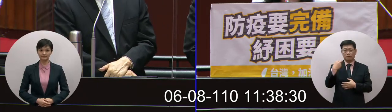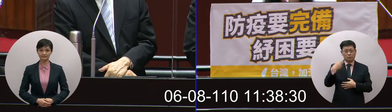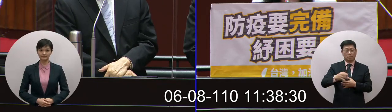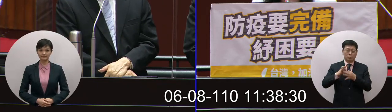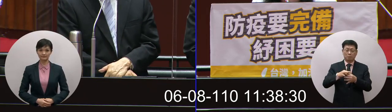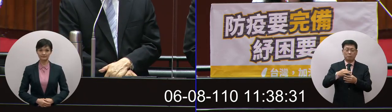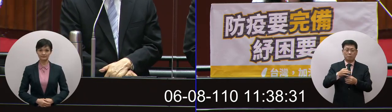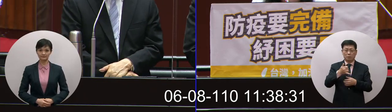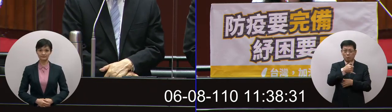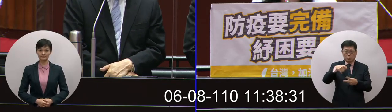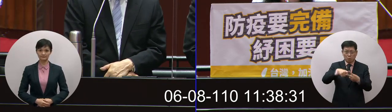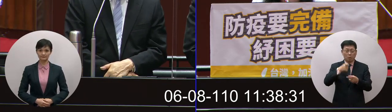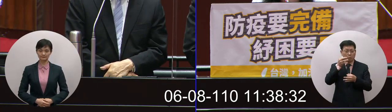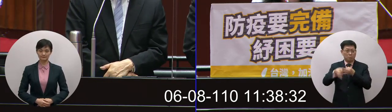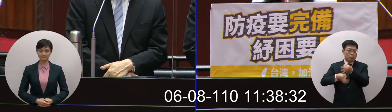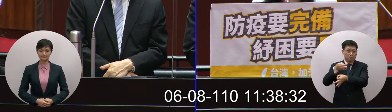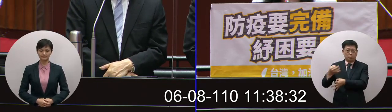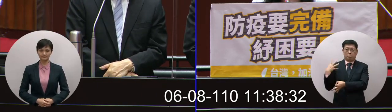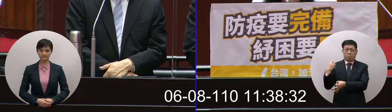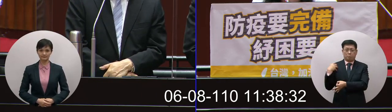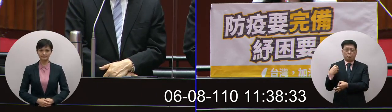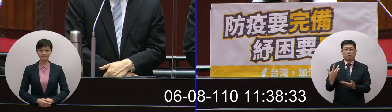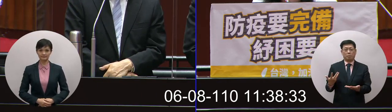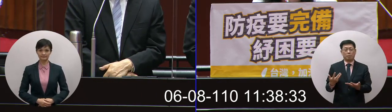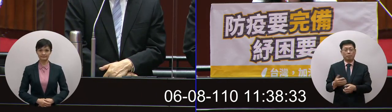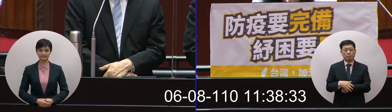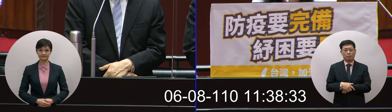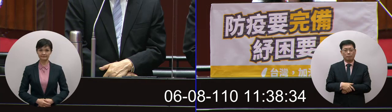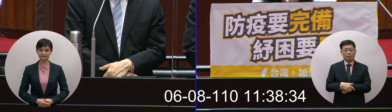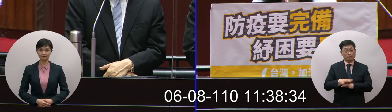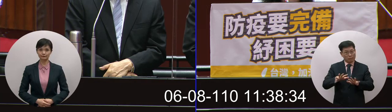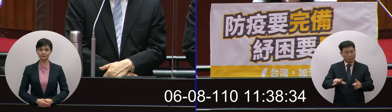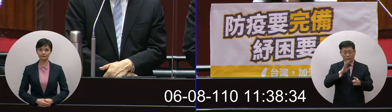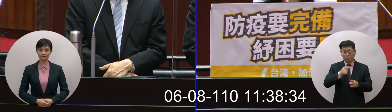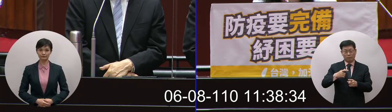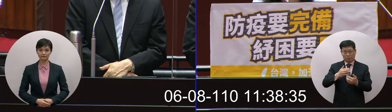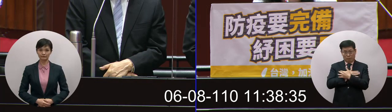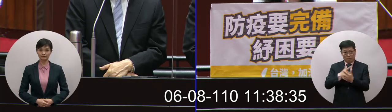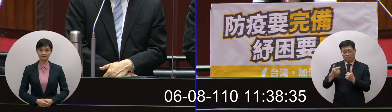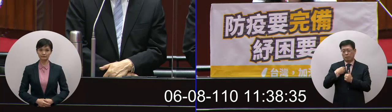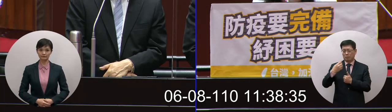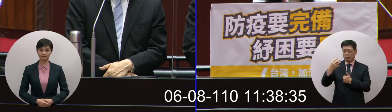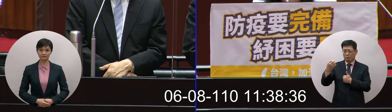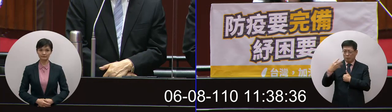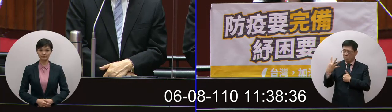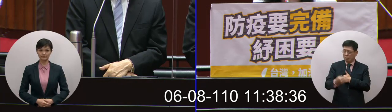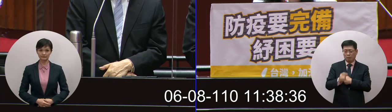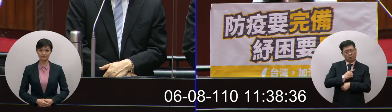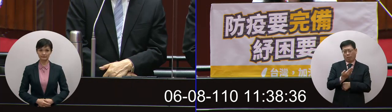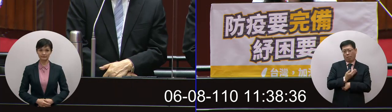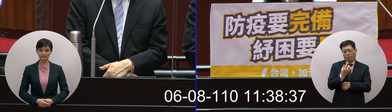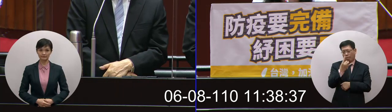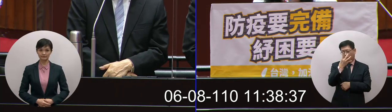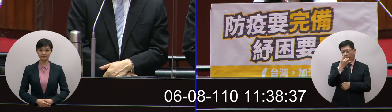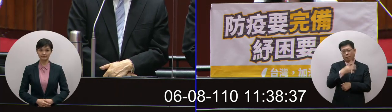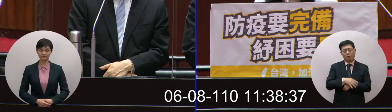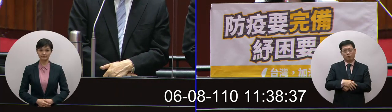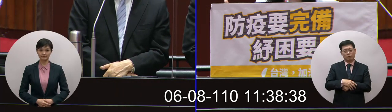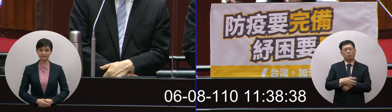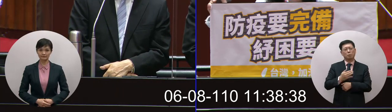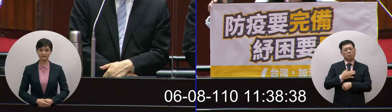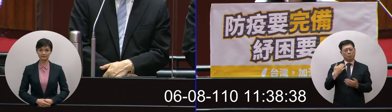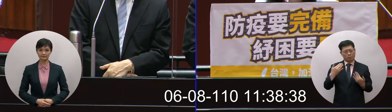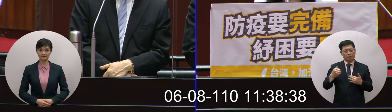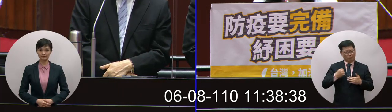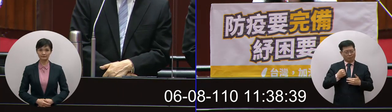持续拨给这个教职员工们持续拨给薪水的情况下，其实园方也都多次表示他们其实会撑不下去。那当然我们理解说，